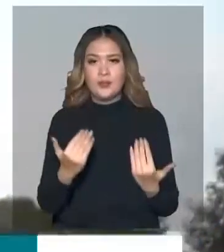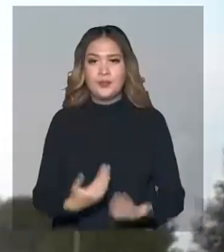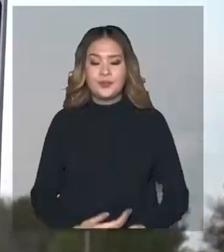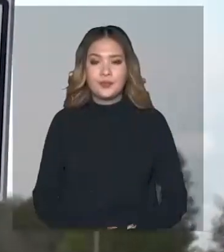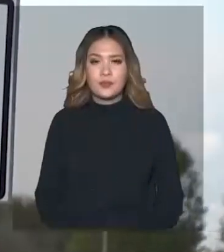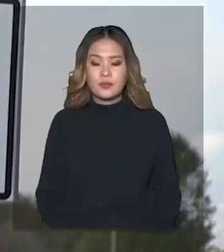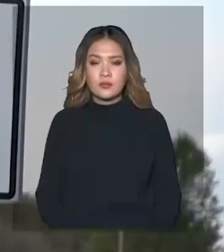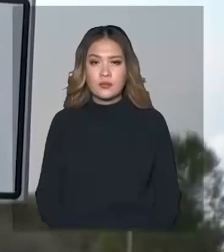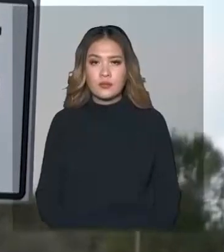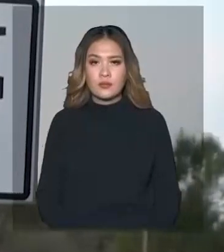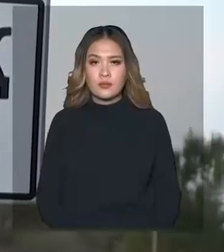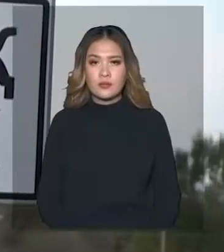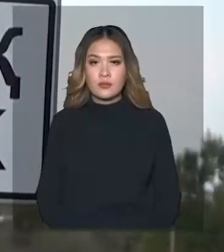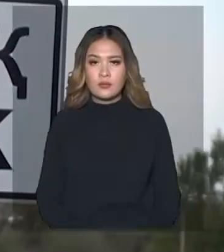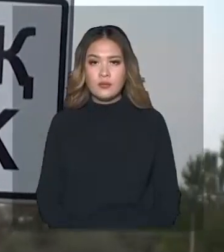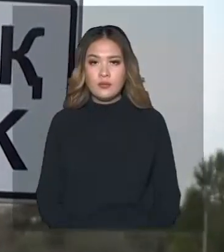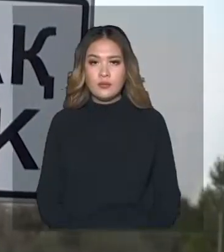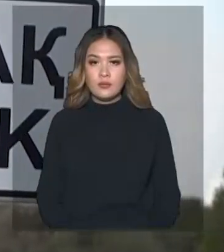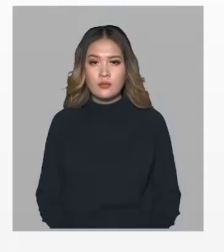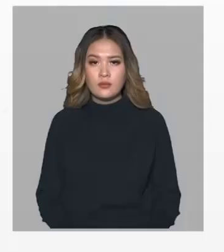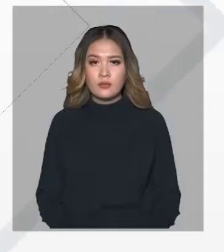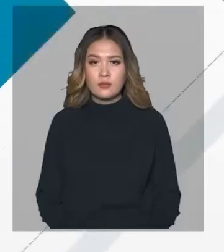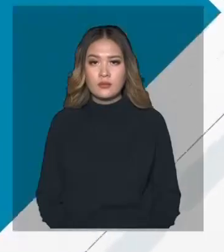Асылбек Жолушубек, Жаңа Убакыт.